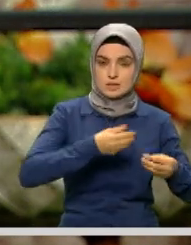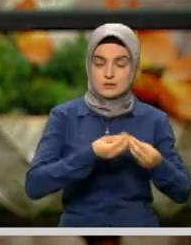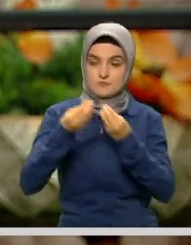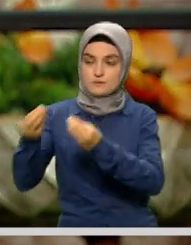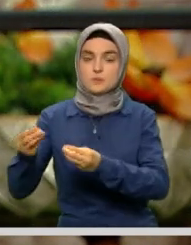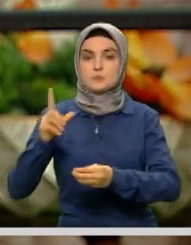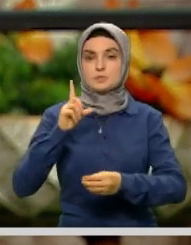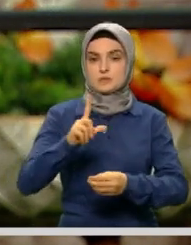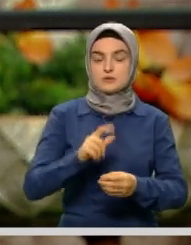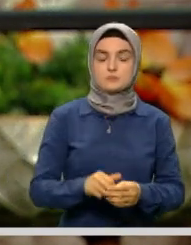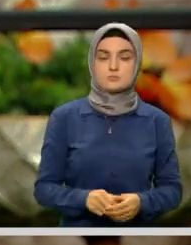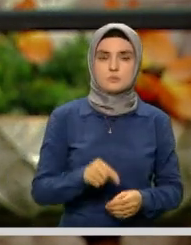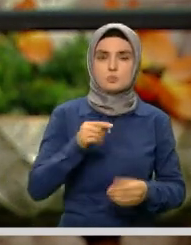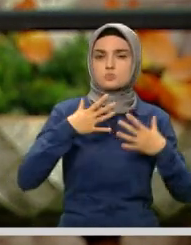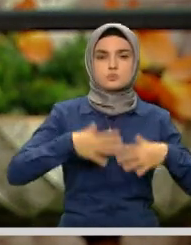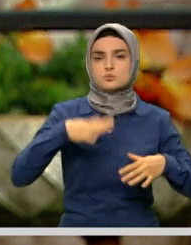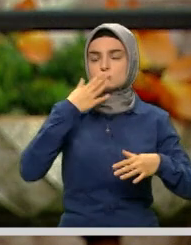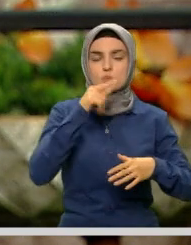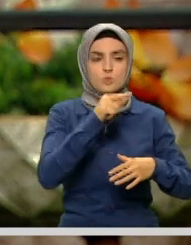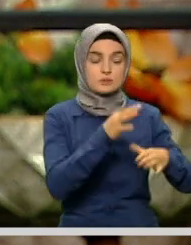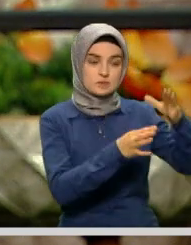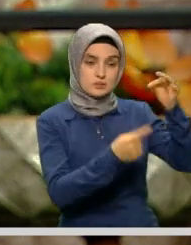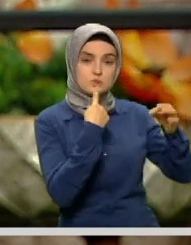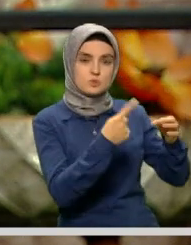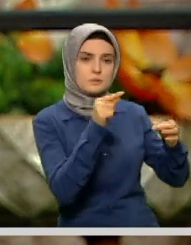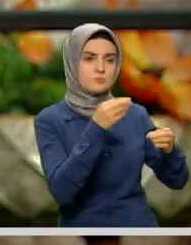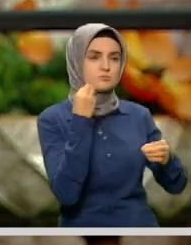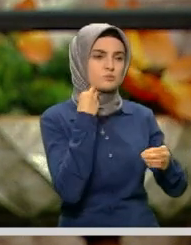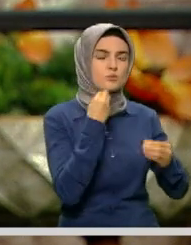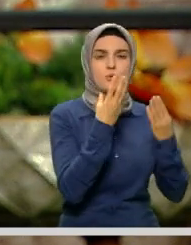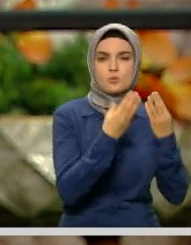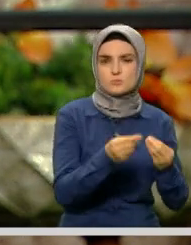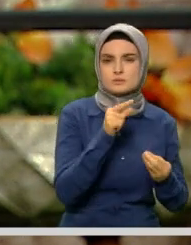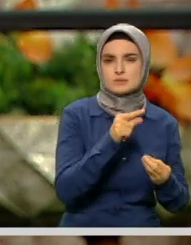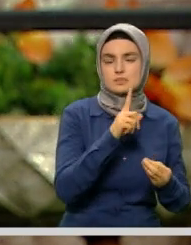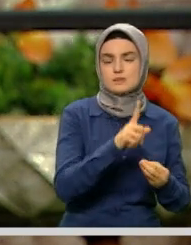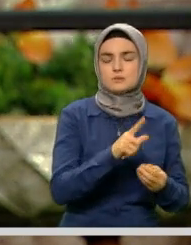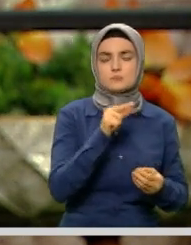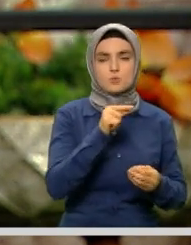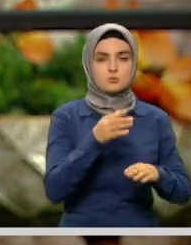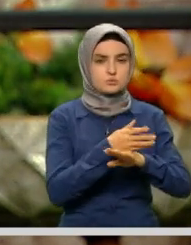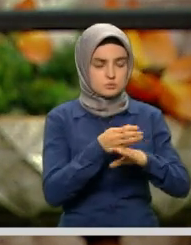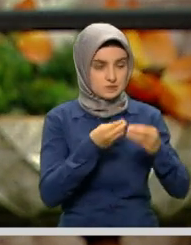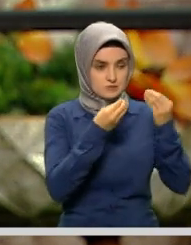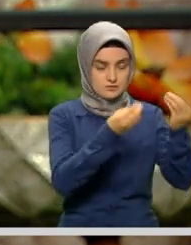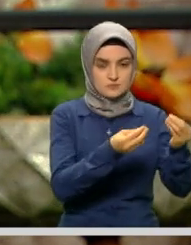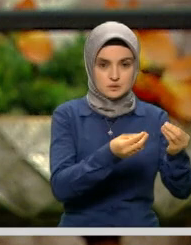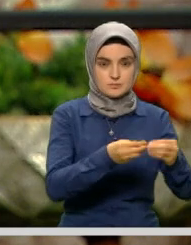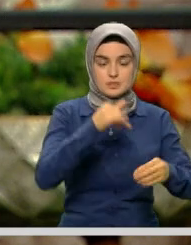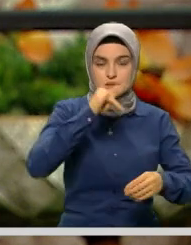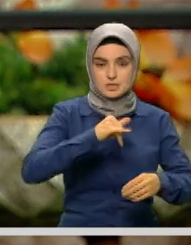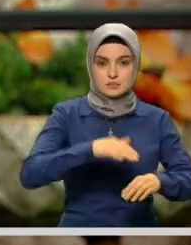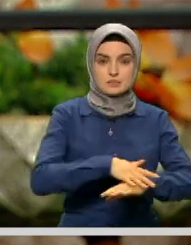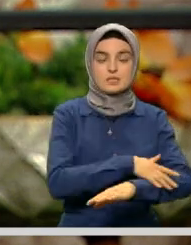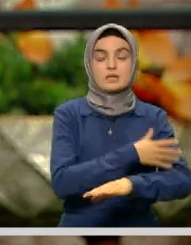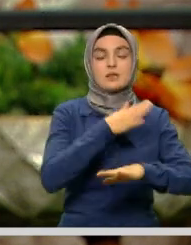da değerini teslim edecek durumda değilsek o kişiye söyleyip bir borçlanmamız lazım. Yani ben bu malı sana vereceğim, hakkını yeter ki helal et dememiz